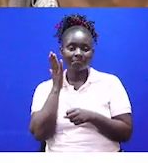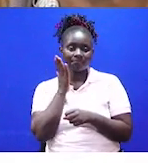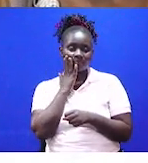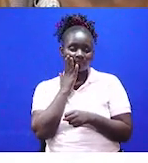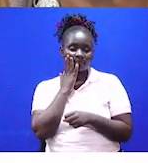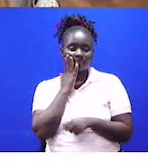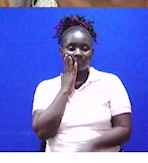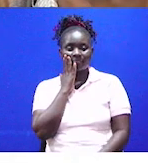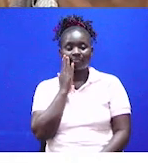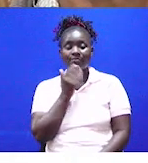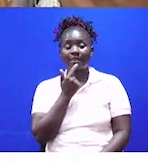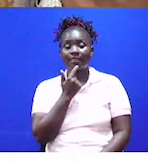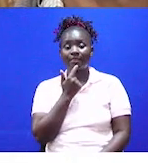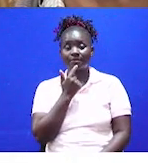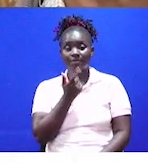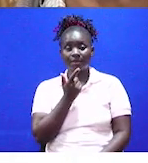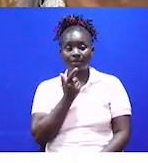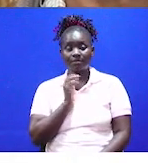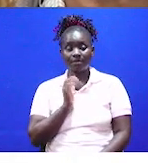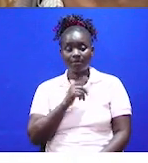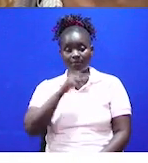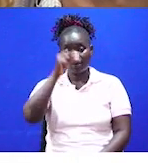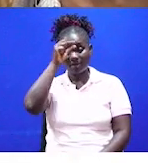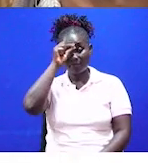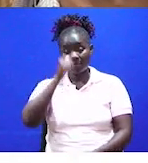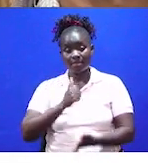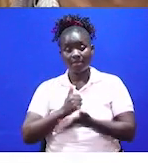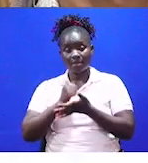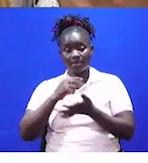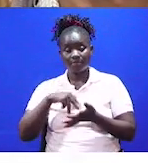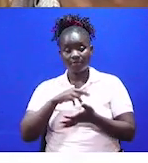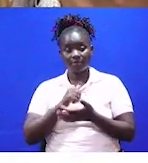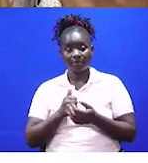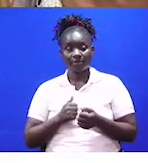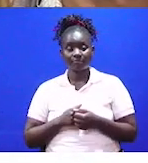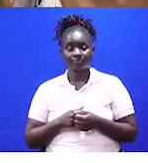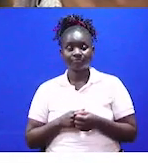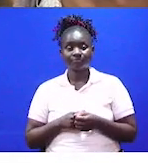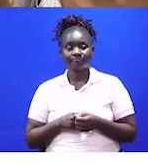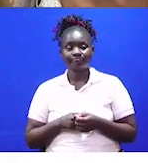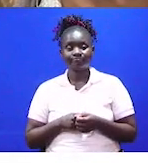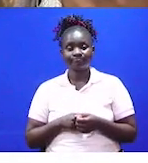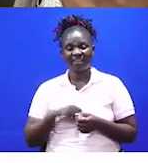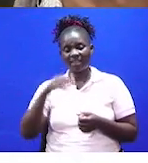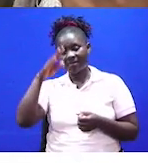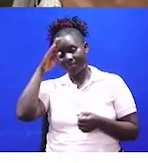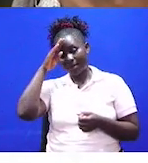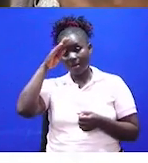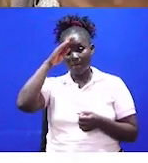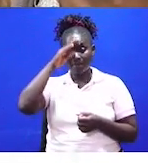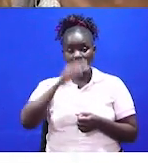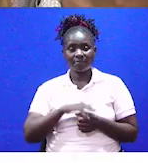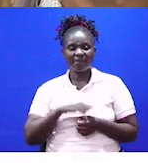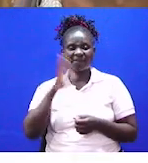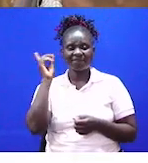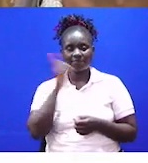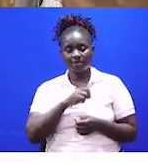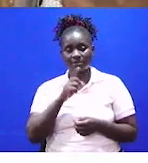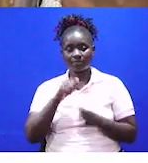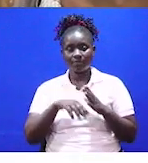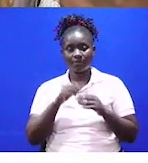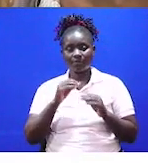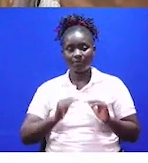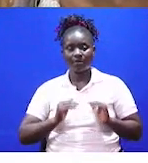ngitwaru gusaba eserikali thietu bwatizi ebinte bibyo gotindia bisire egere tukini chi